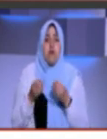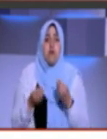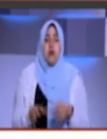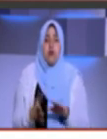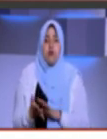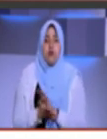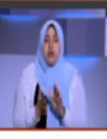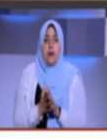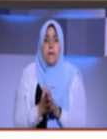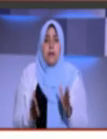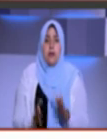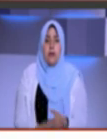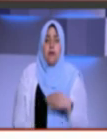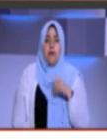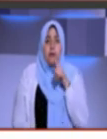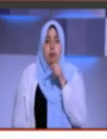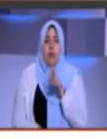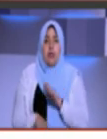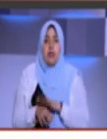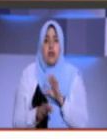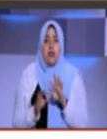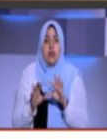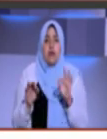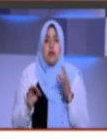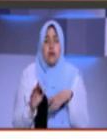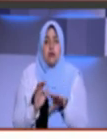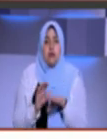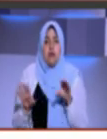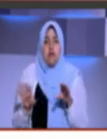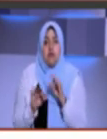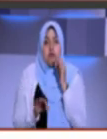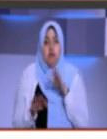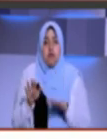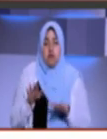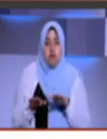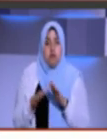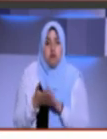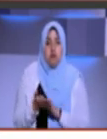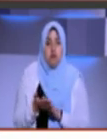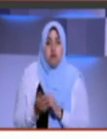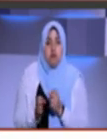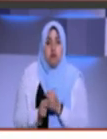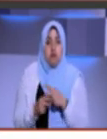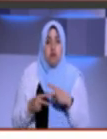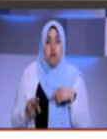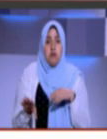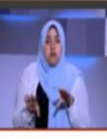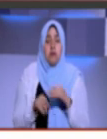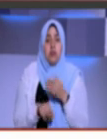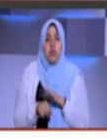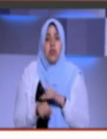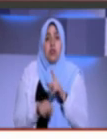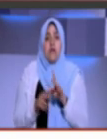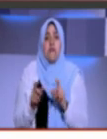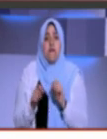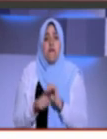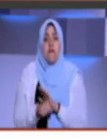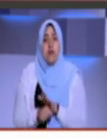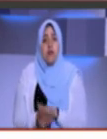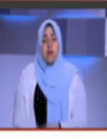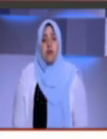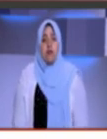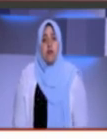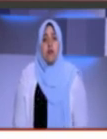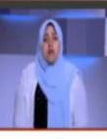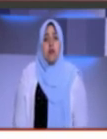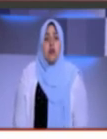بنتكلم دلوقتي ان الموضوع لو لم يتم انهاء وحسم هذا الفيروس